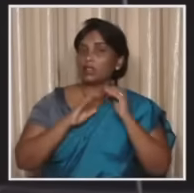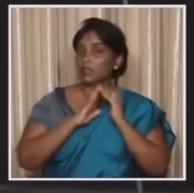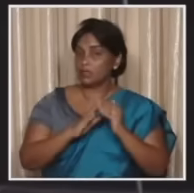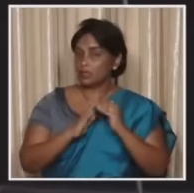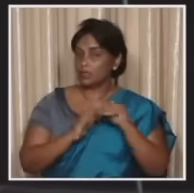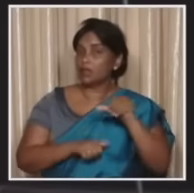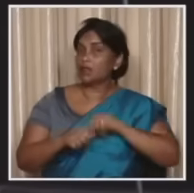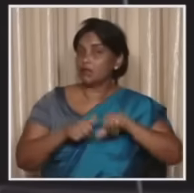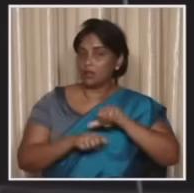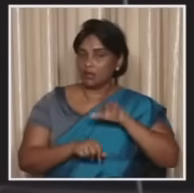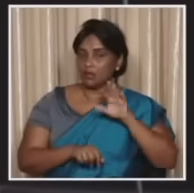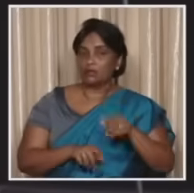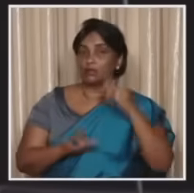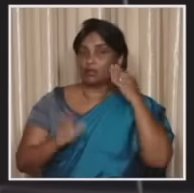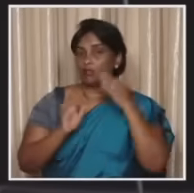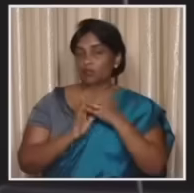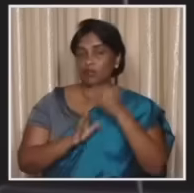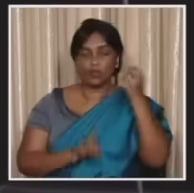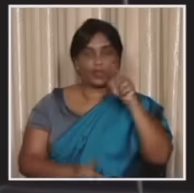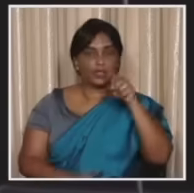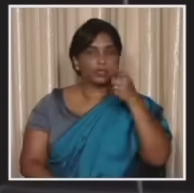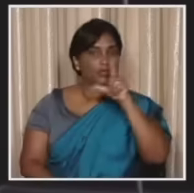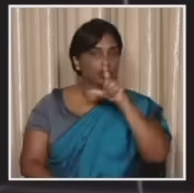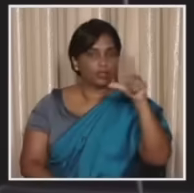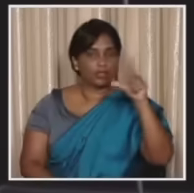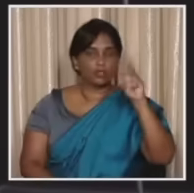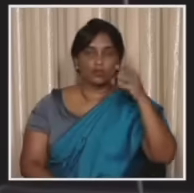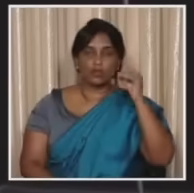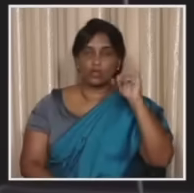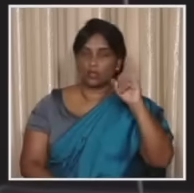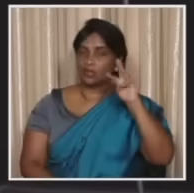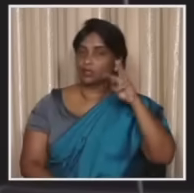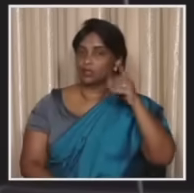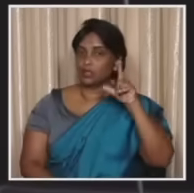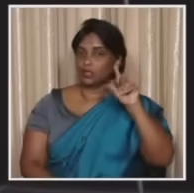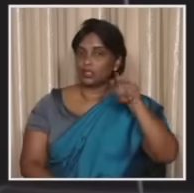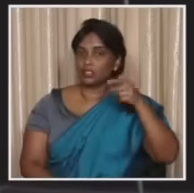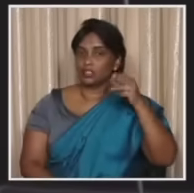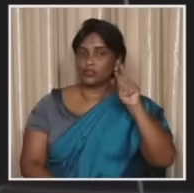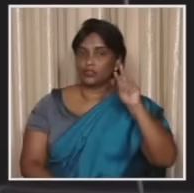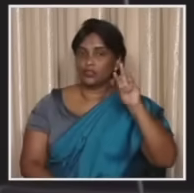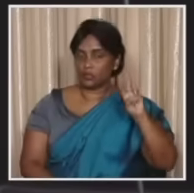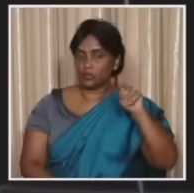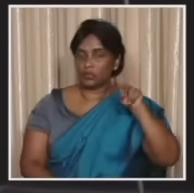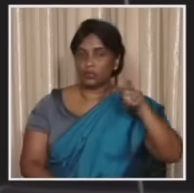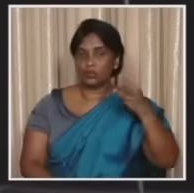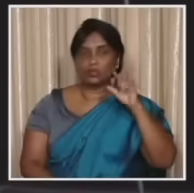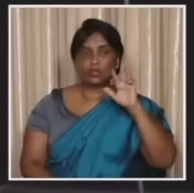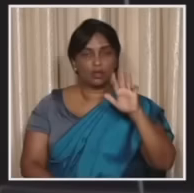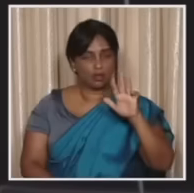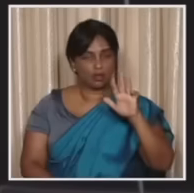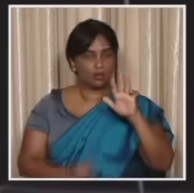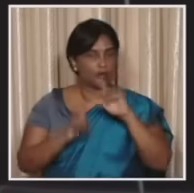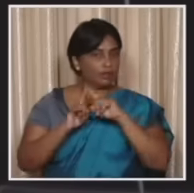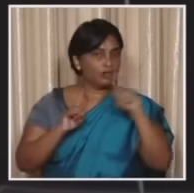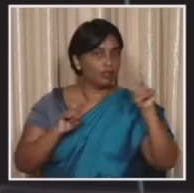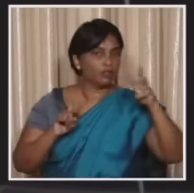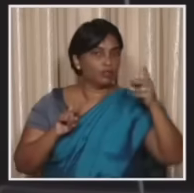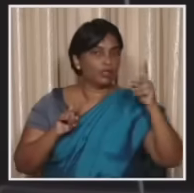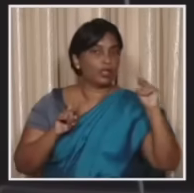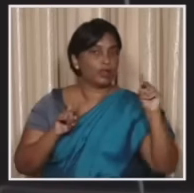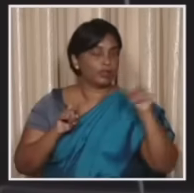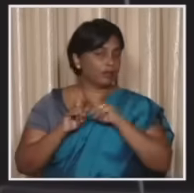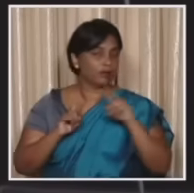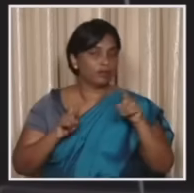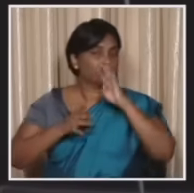හා ආයතන වලින් අදාළ අංක 117 306 307 123 291 309 සිට 311